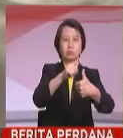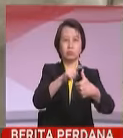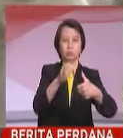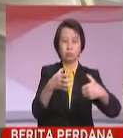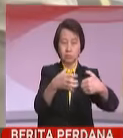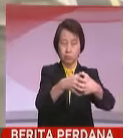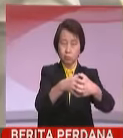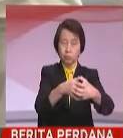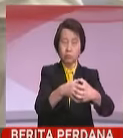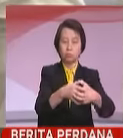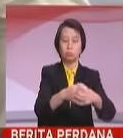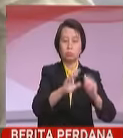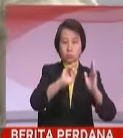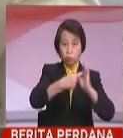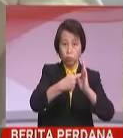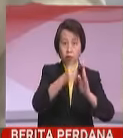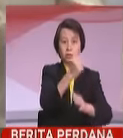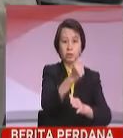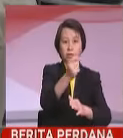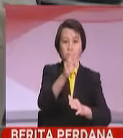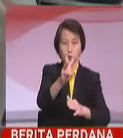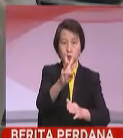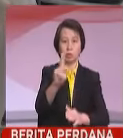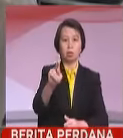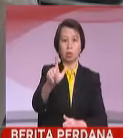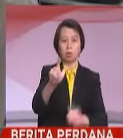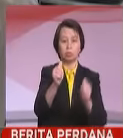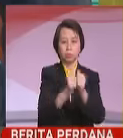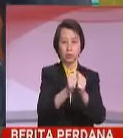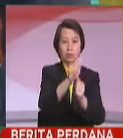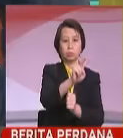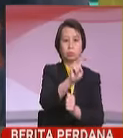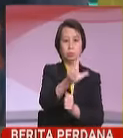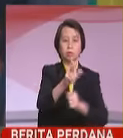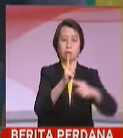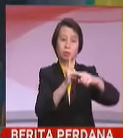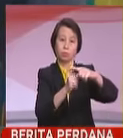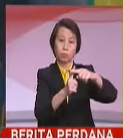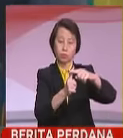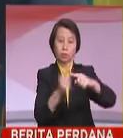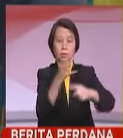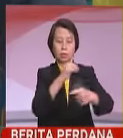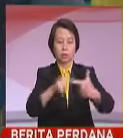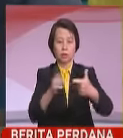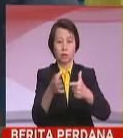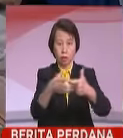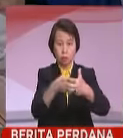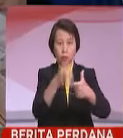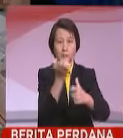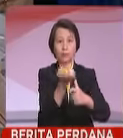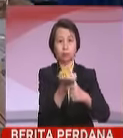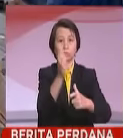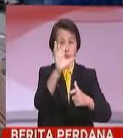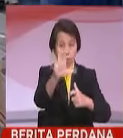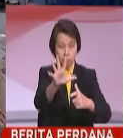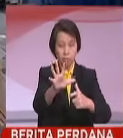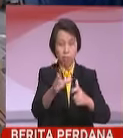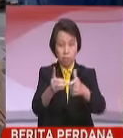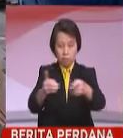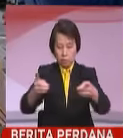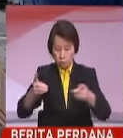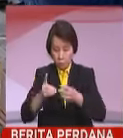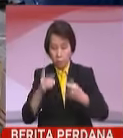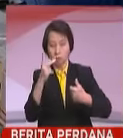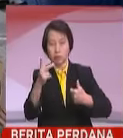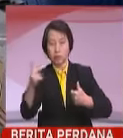Mulia melibatkan daerah Titi Wangsa Kuala Lumpur dengan 23 kes positif. Manakala kluster Batu Lima melibatkan daerah